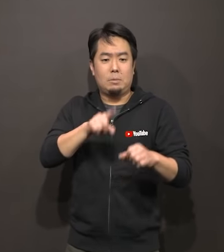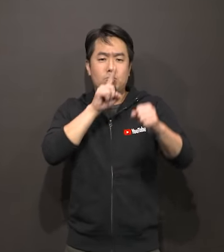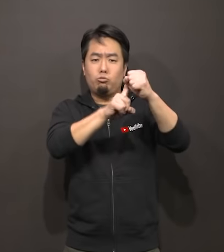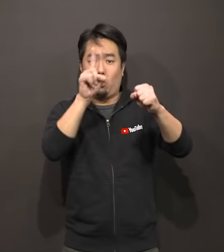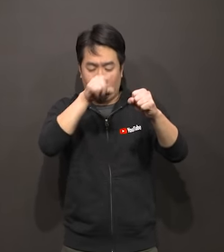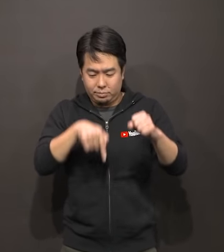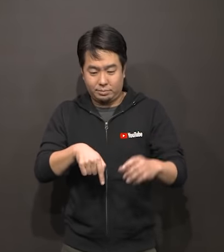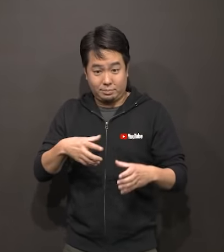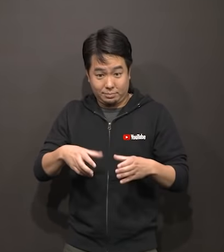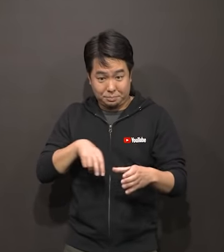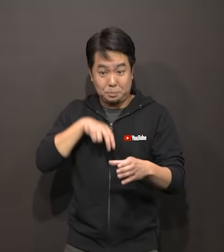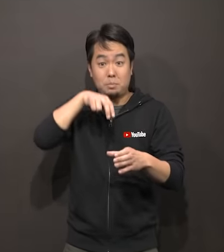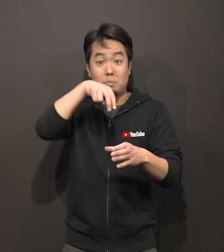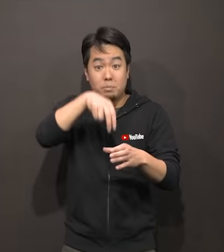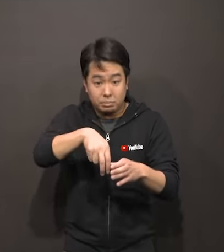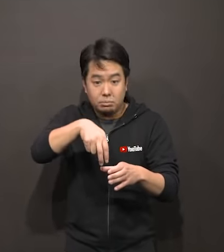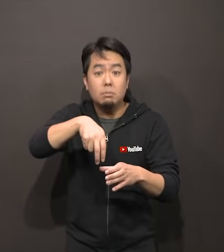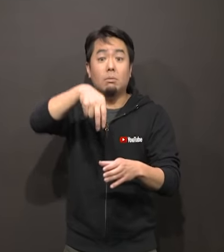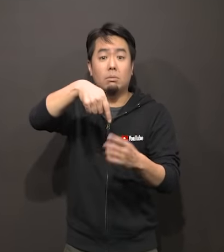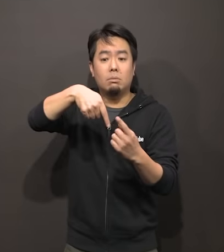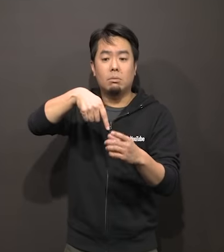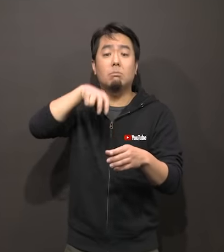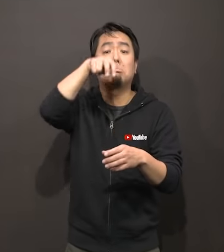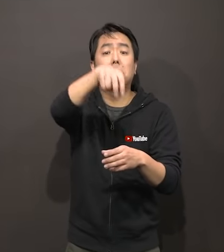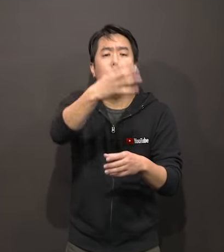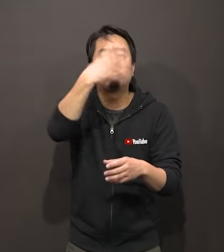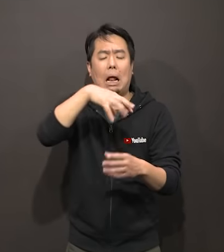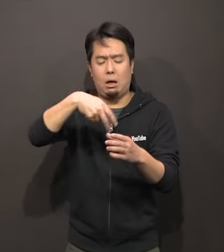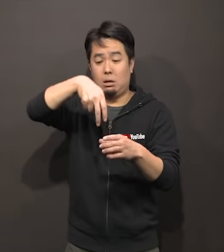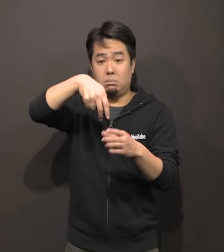今からちょっと1個チャレンジとしまして あそこのトランプリンで飛んで